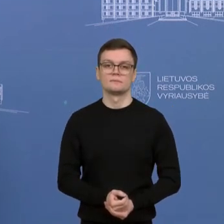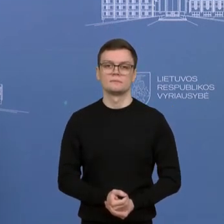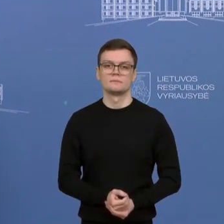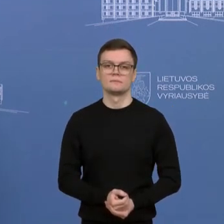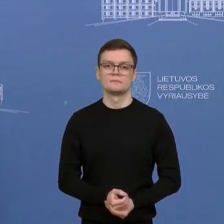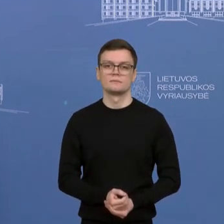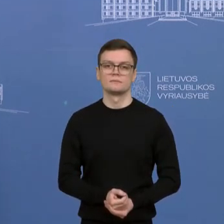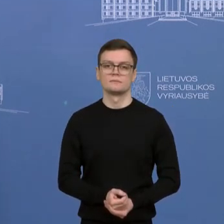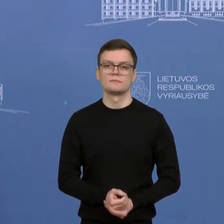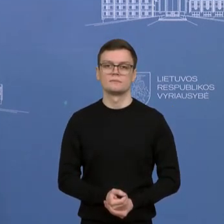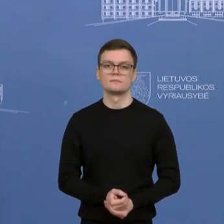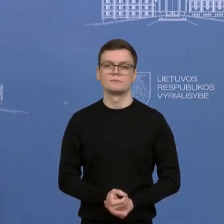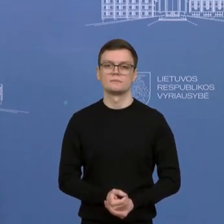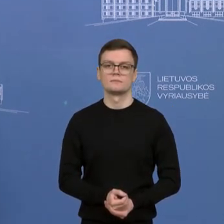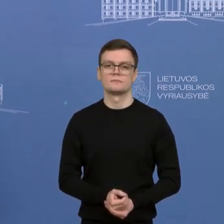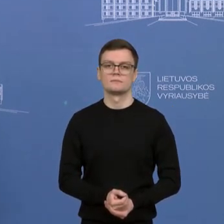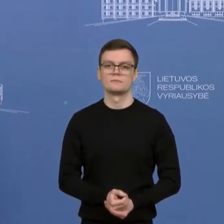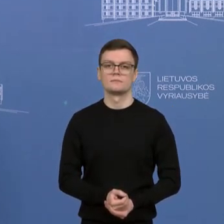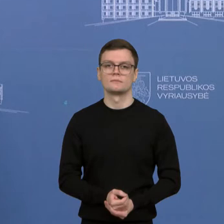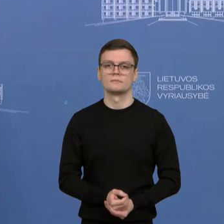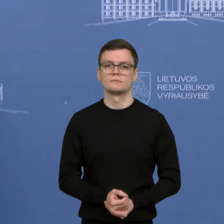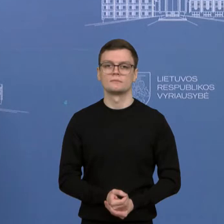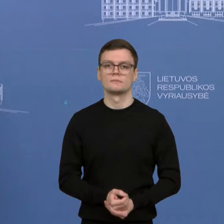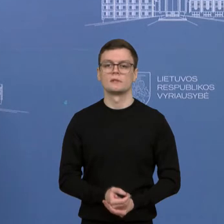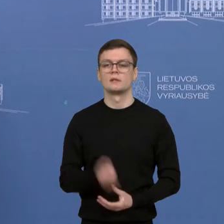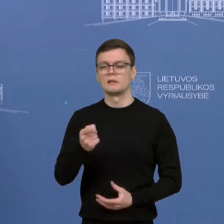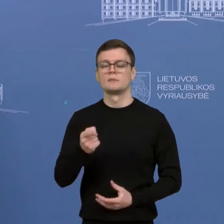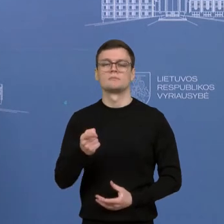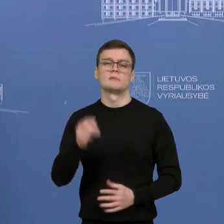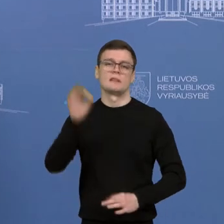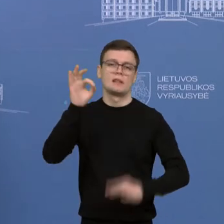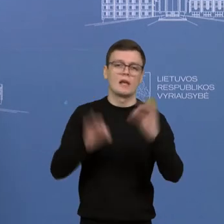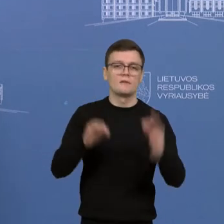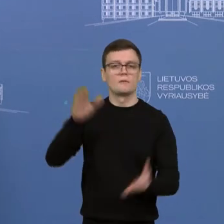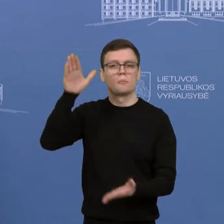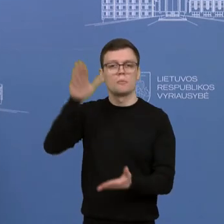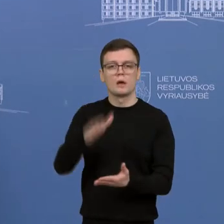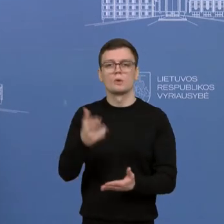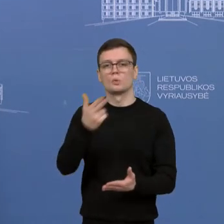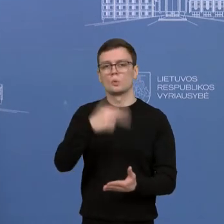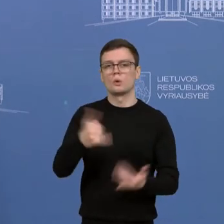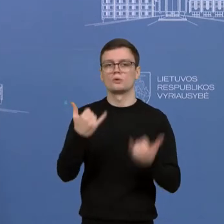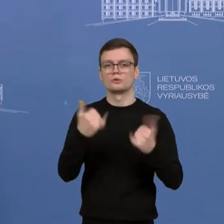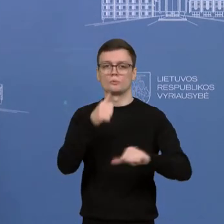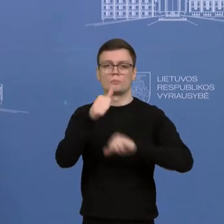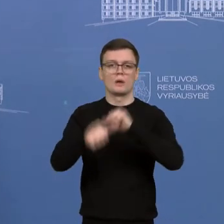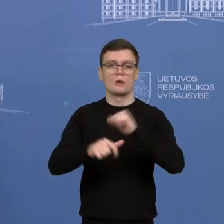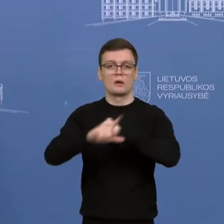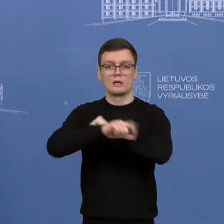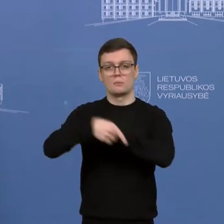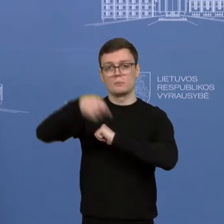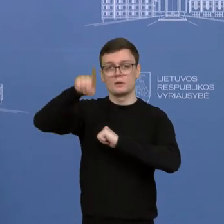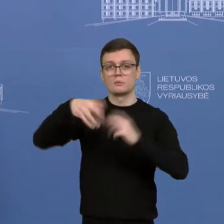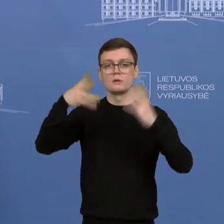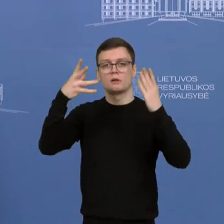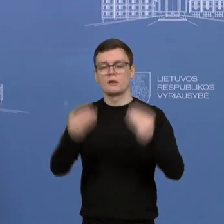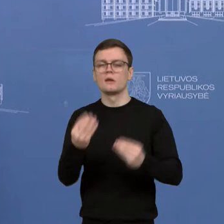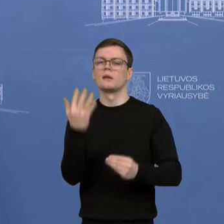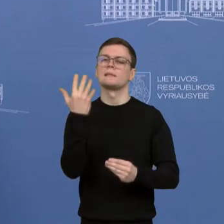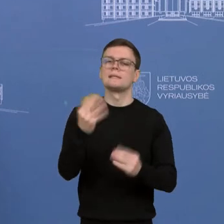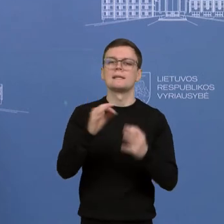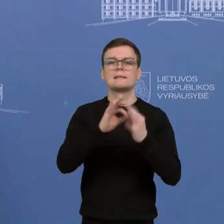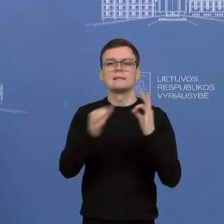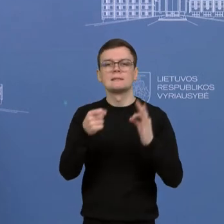šis tarifo mažinimas būtų irgi taikomas nuo šių metų Liepos 1 dienos ir konkrečius dydžius taip pat